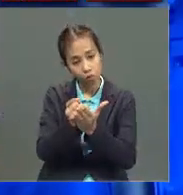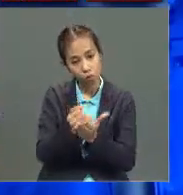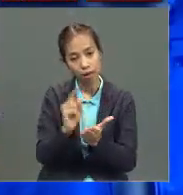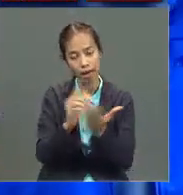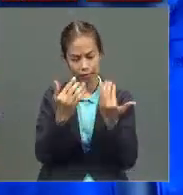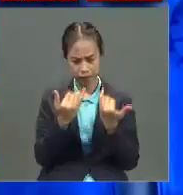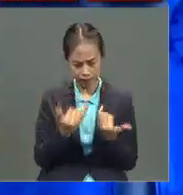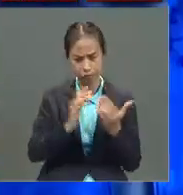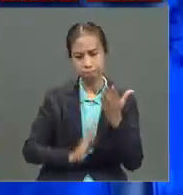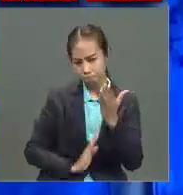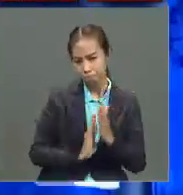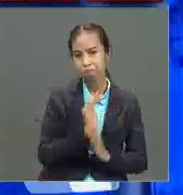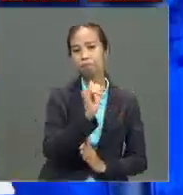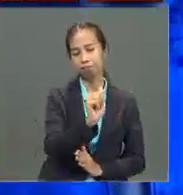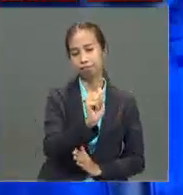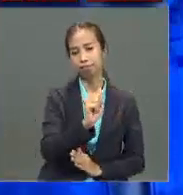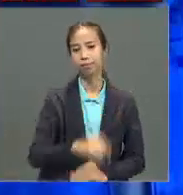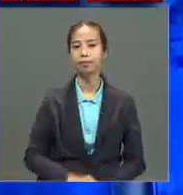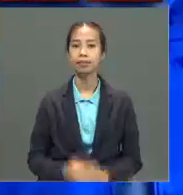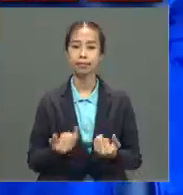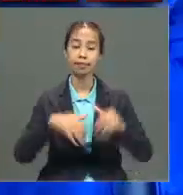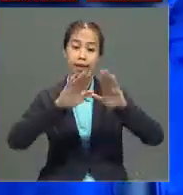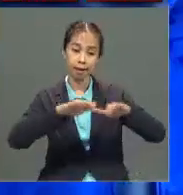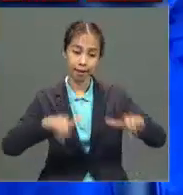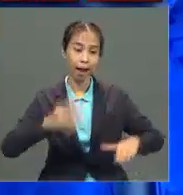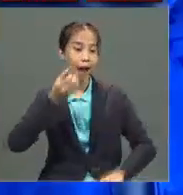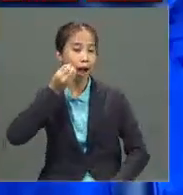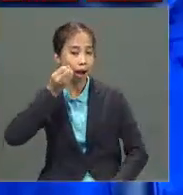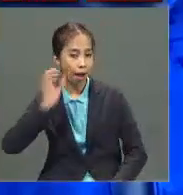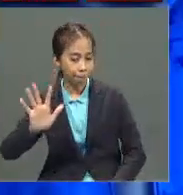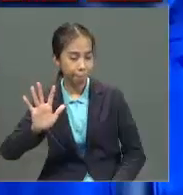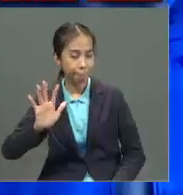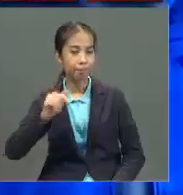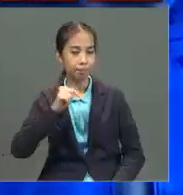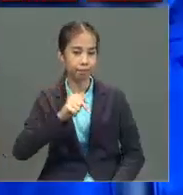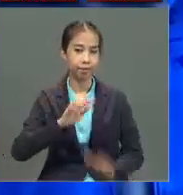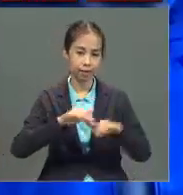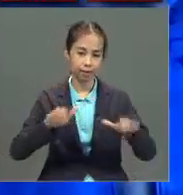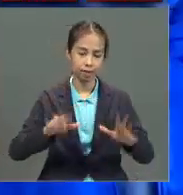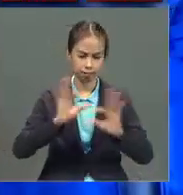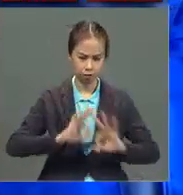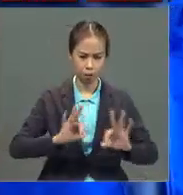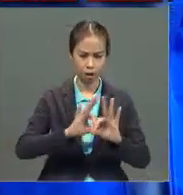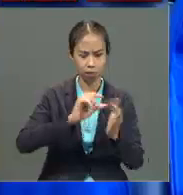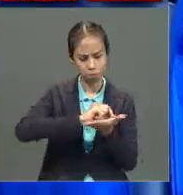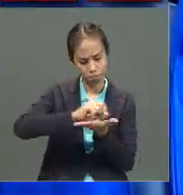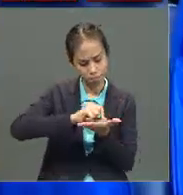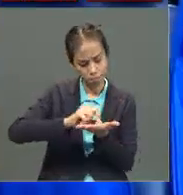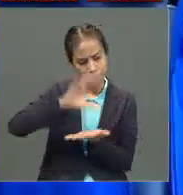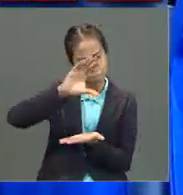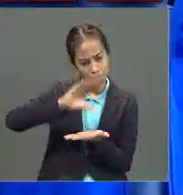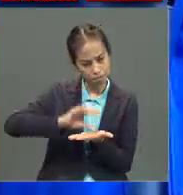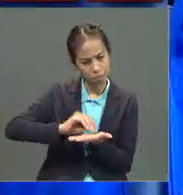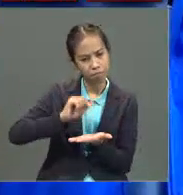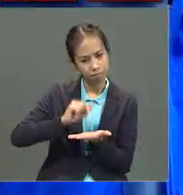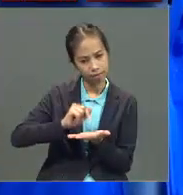นเต็มรูปแบบครั้งนี้ประสบความสำเร็จนะครับเมื่อนักเรียนกลับไปบ้านเนี่ยนักเรียนต้องจดบันทึกนะครับว่